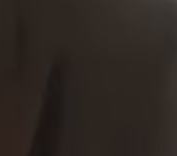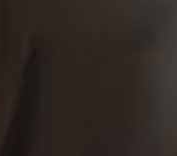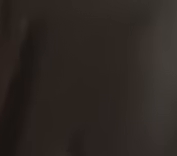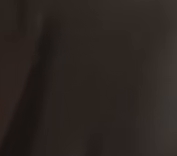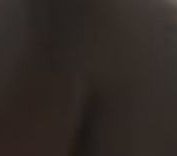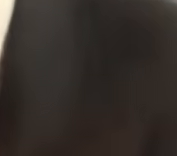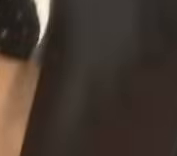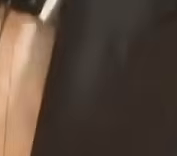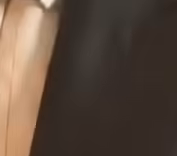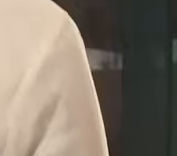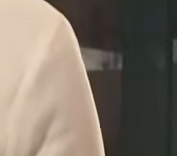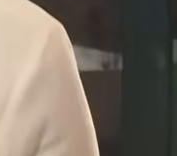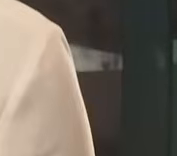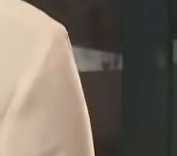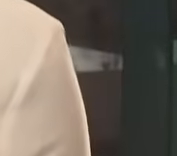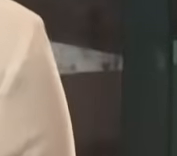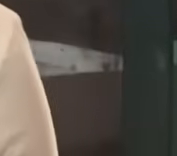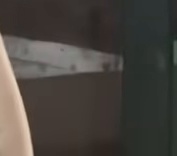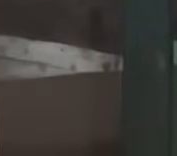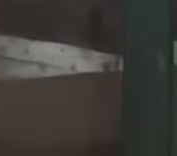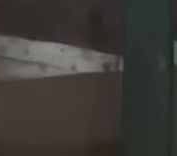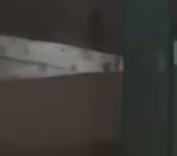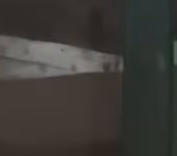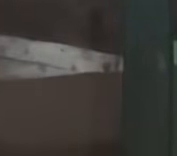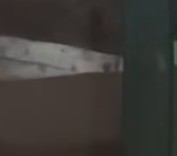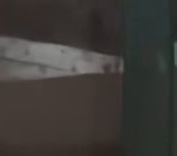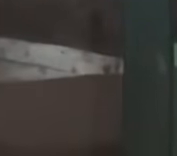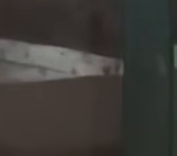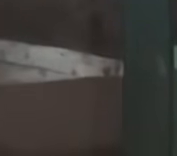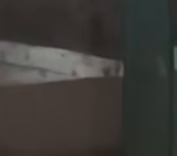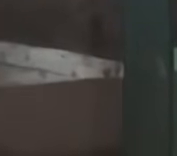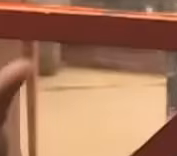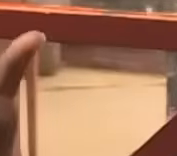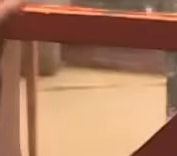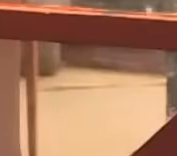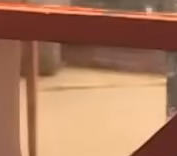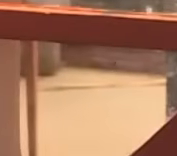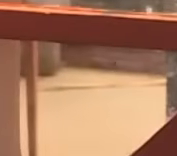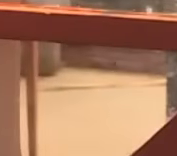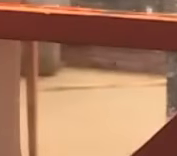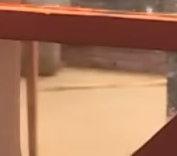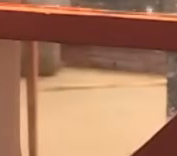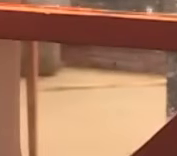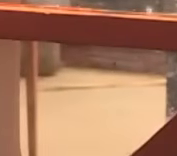sector, utwache na amani. Kisaka, rudi kwa gate tafadhali. We.